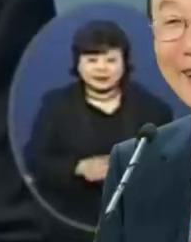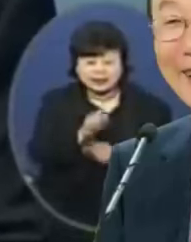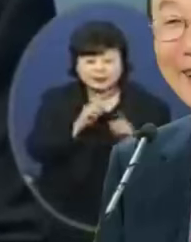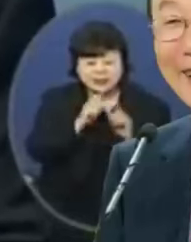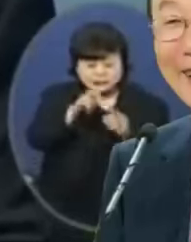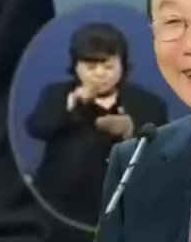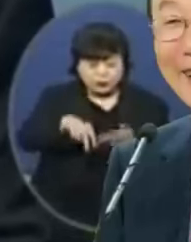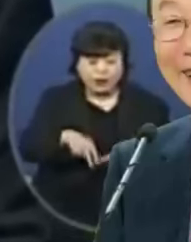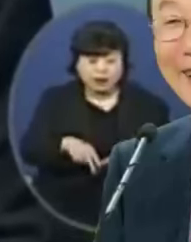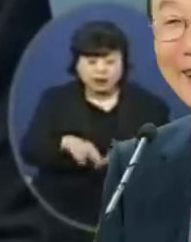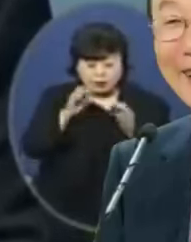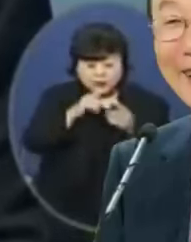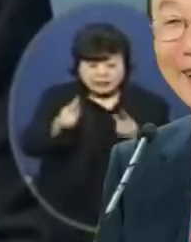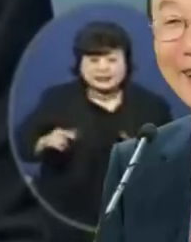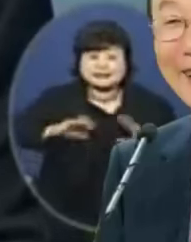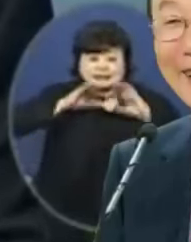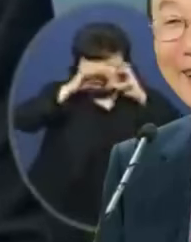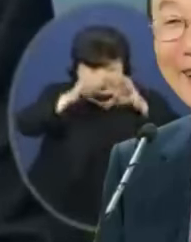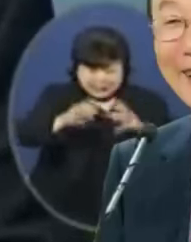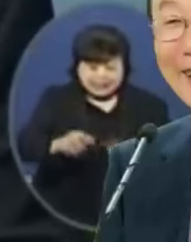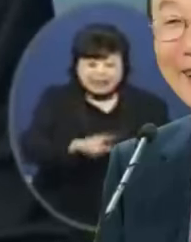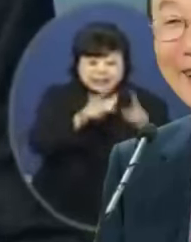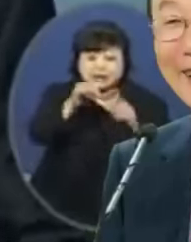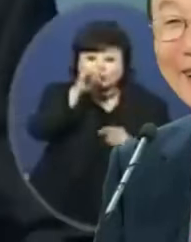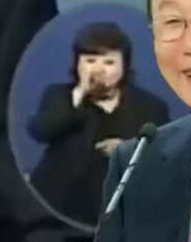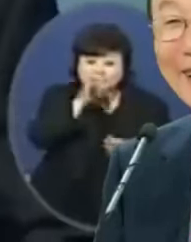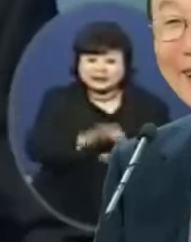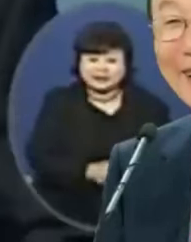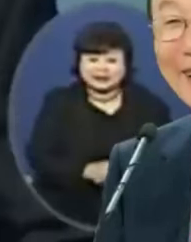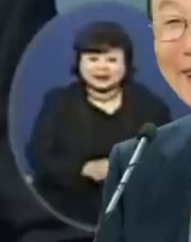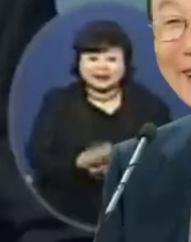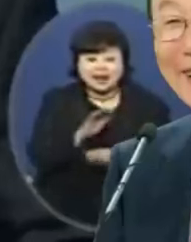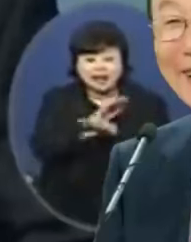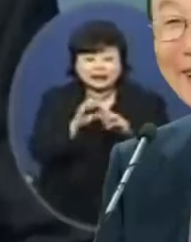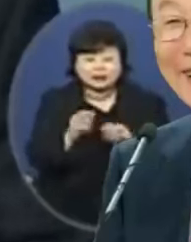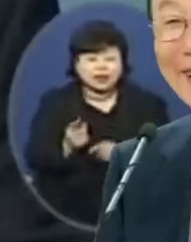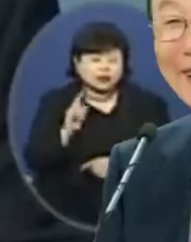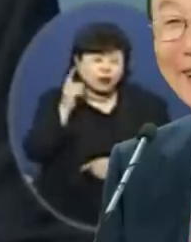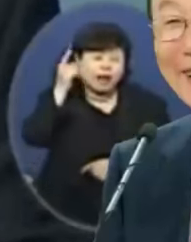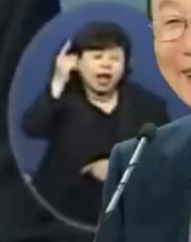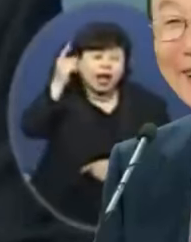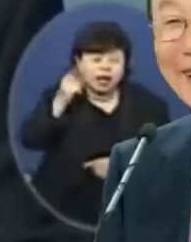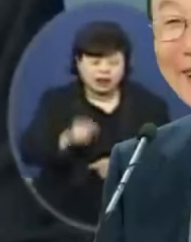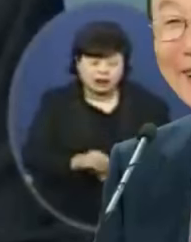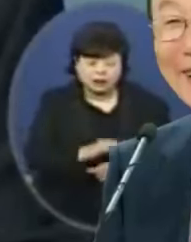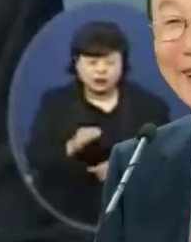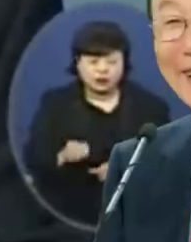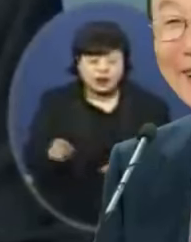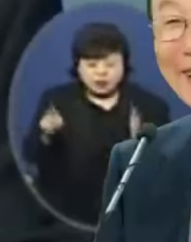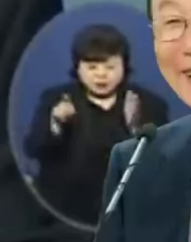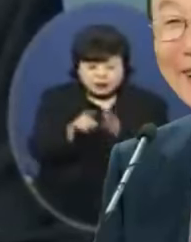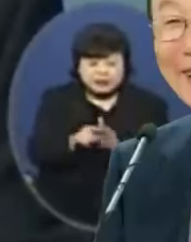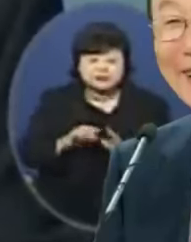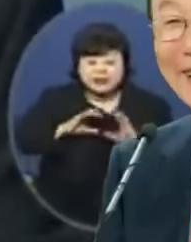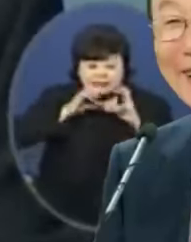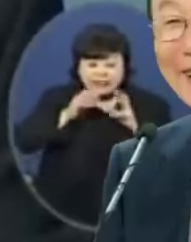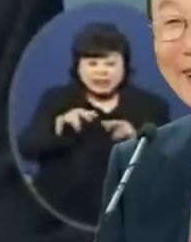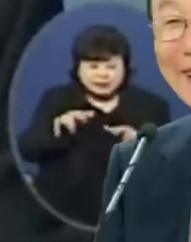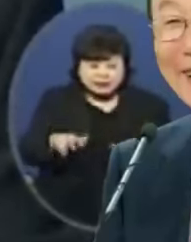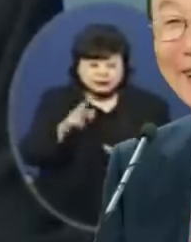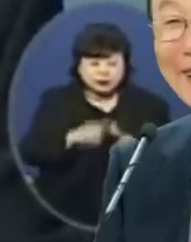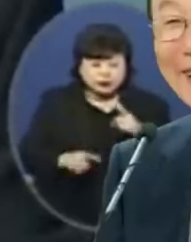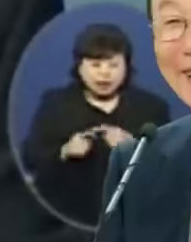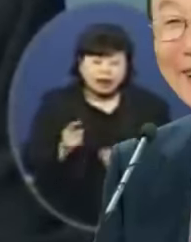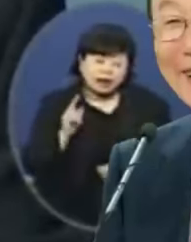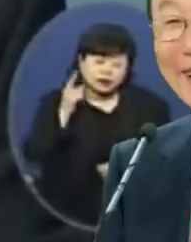통해서 눈에 보이지 않는 세계에 살고 있는 것입니다. 하늘이 땅보다 높음 같이 우리의 신앙 세계는 현실